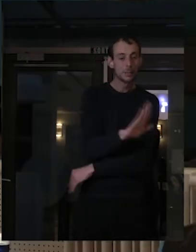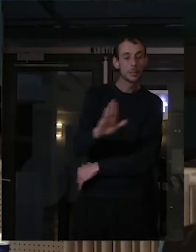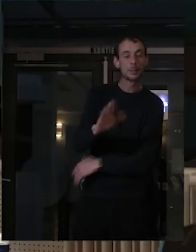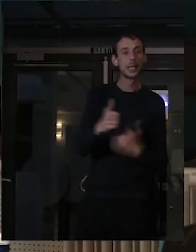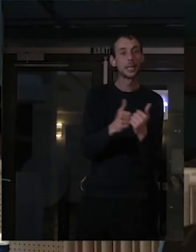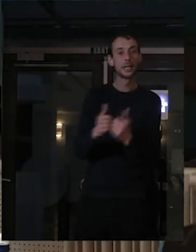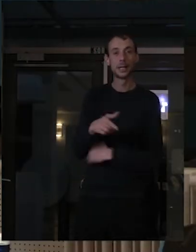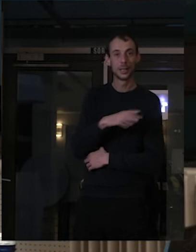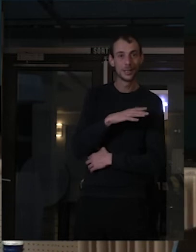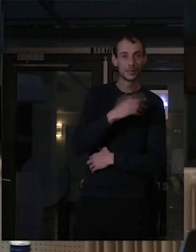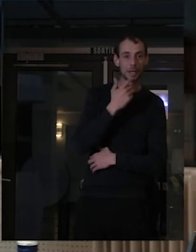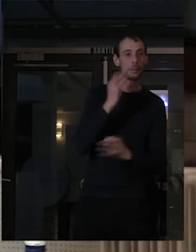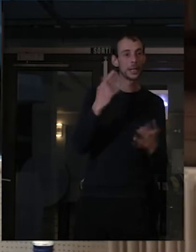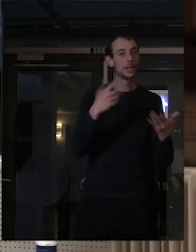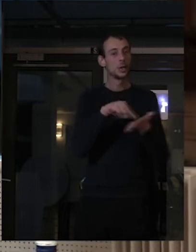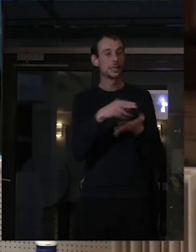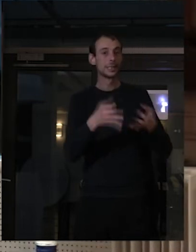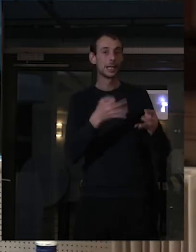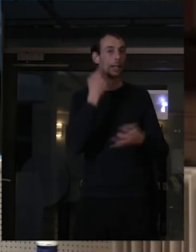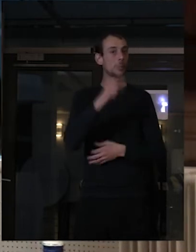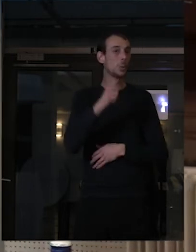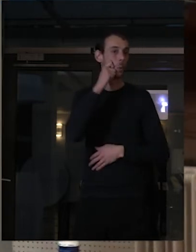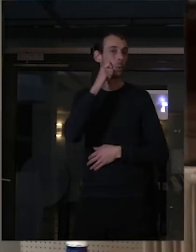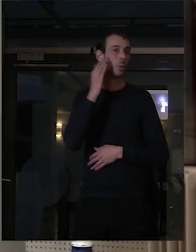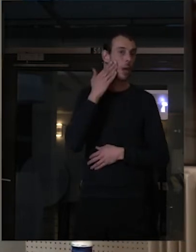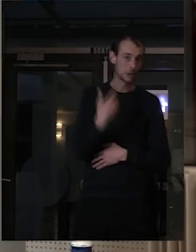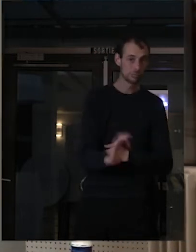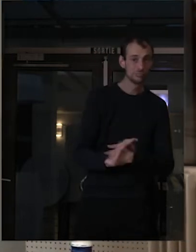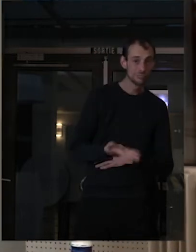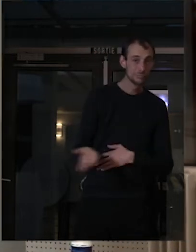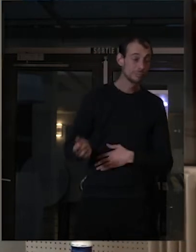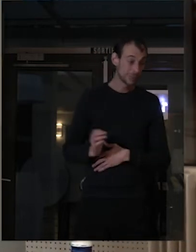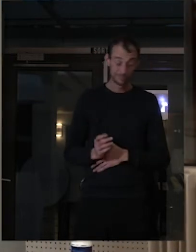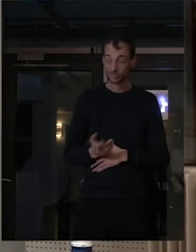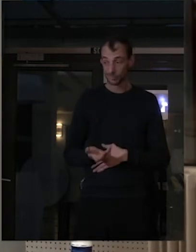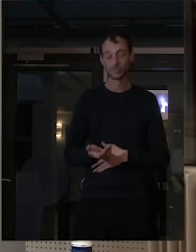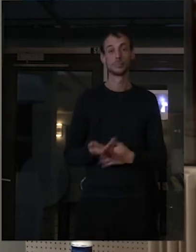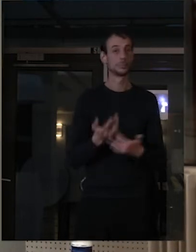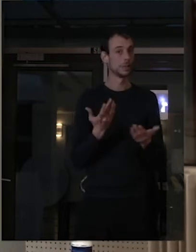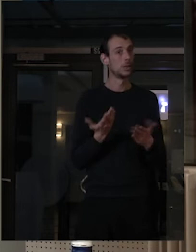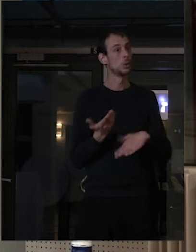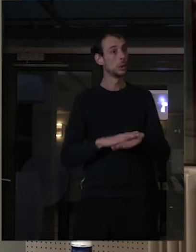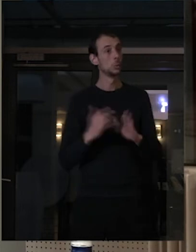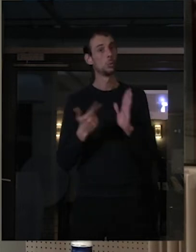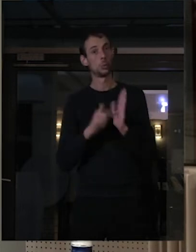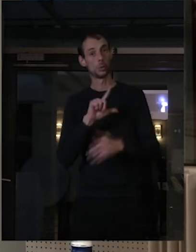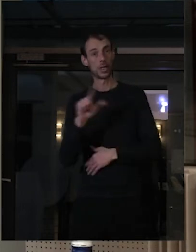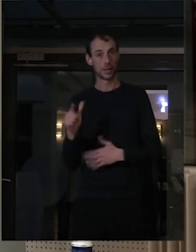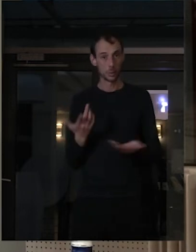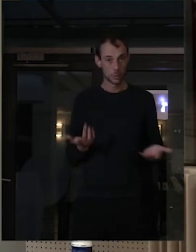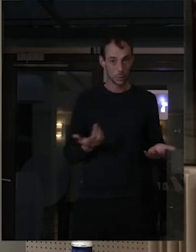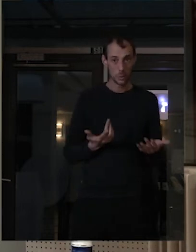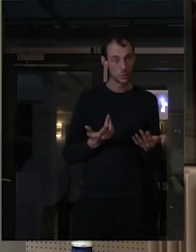personnes blanches. Oui. Donc c'est assez édifiant, surtout de voir qu'en 2022, ça n'a pas forcément encore bougé au